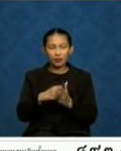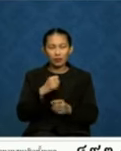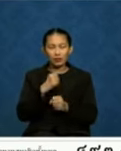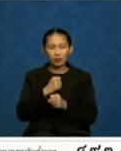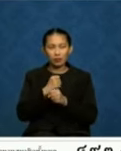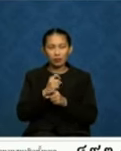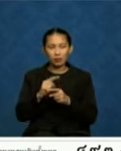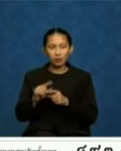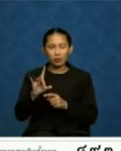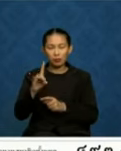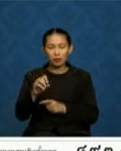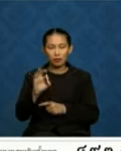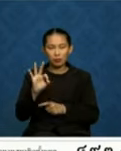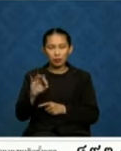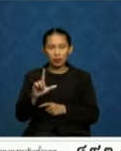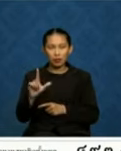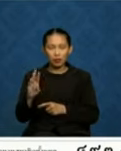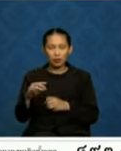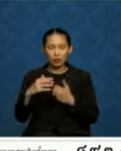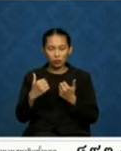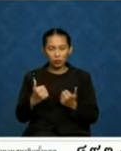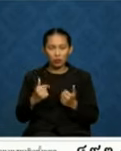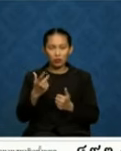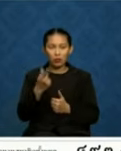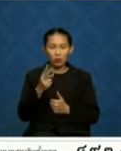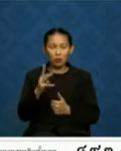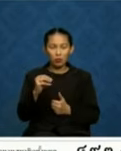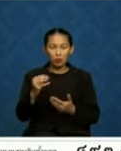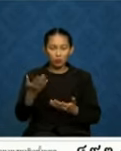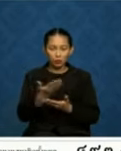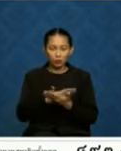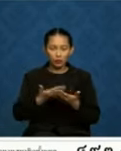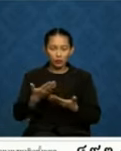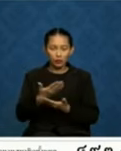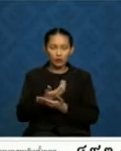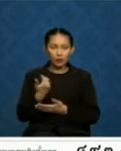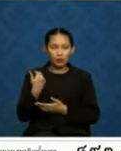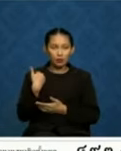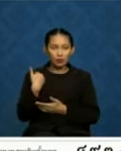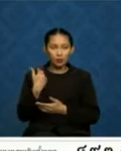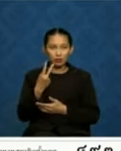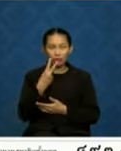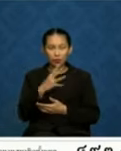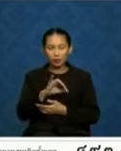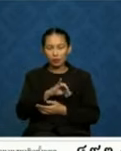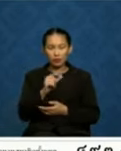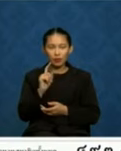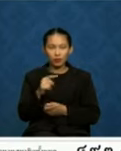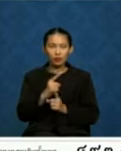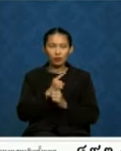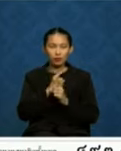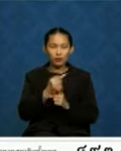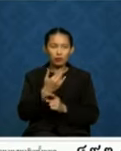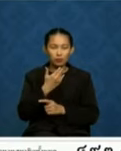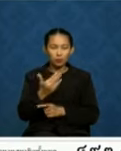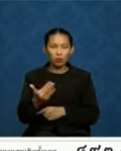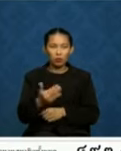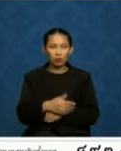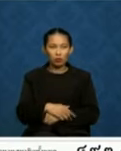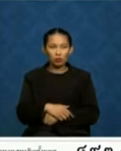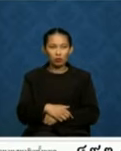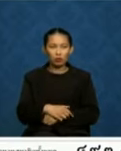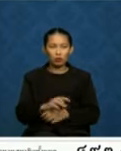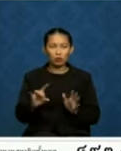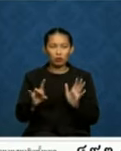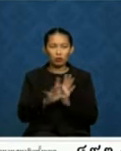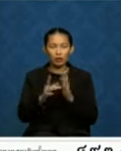ซึ่งทราบว่าปัจจุบันนี้อยู่ระหว่างการพิจารณาของคณะรัฐมนตรีนะครับซึ่งก็คงต้องติดตามกันต่อไปครับว่าผลสุ